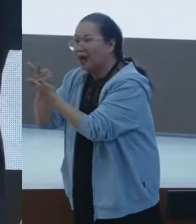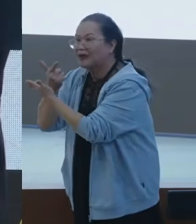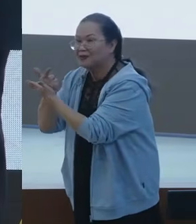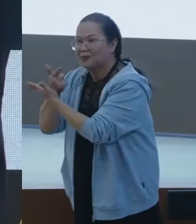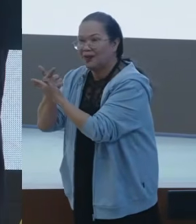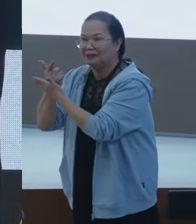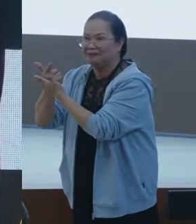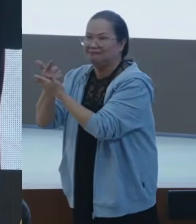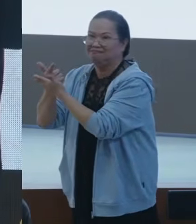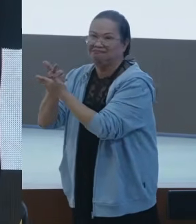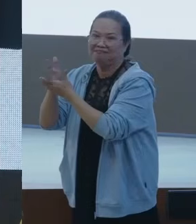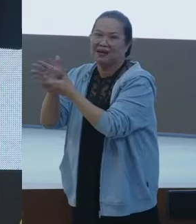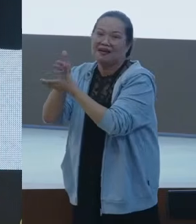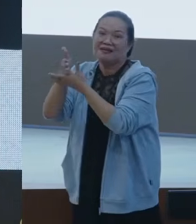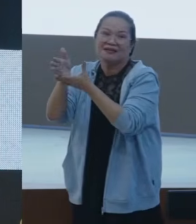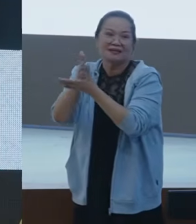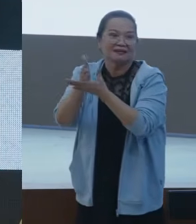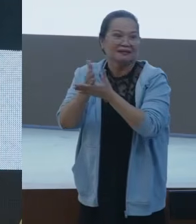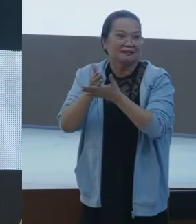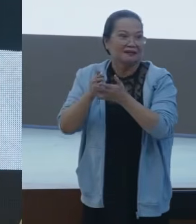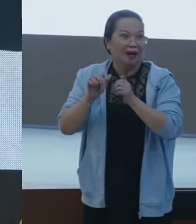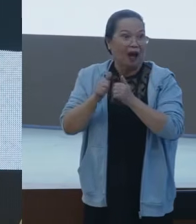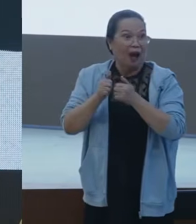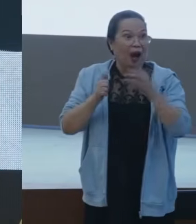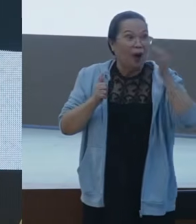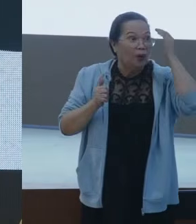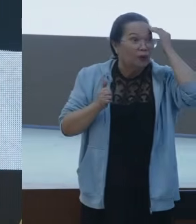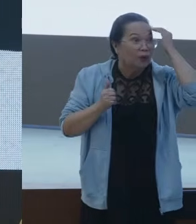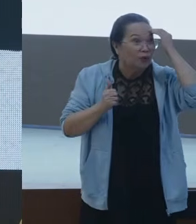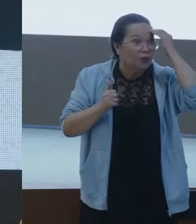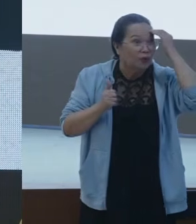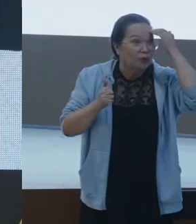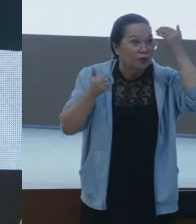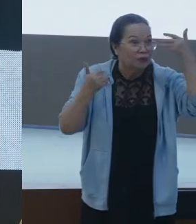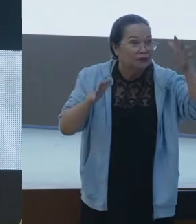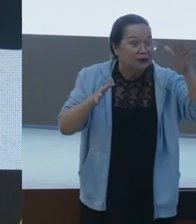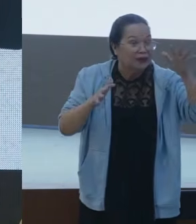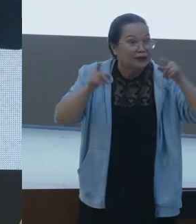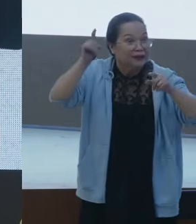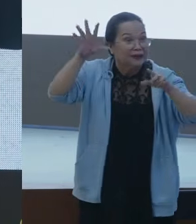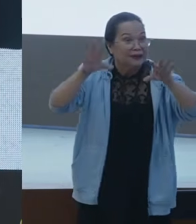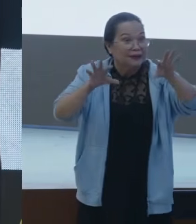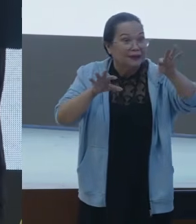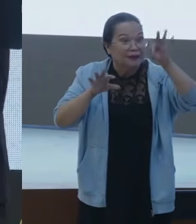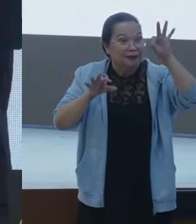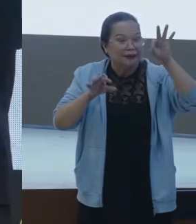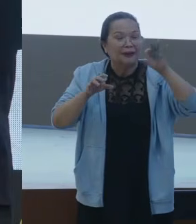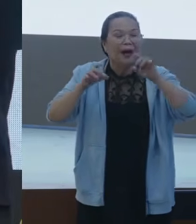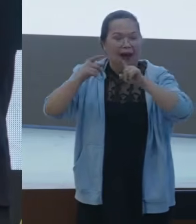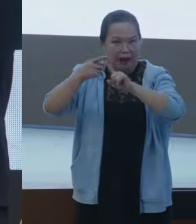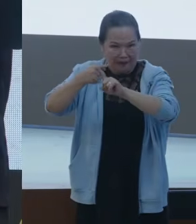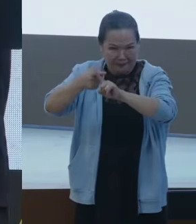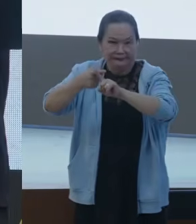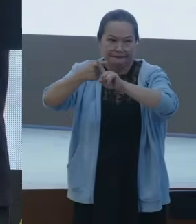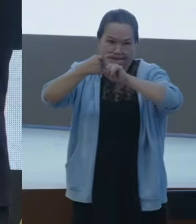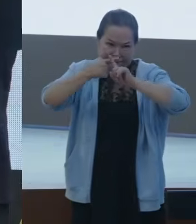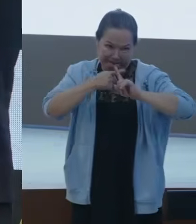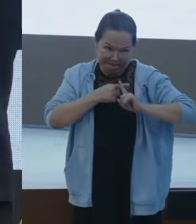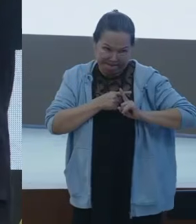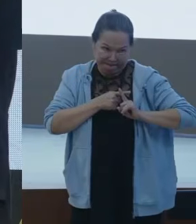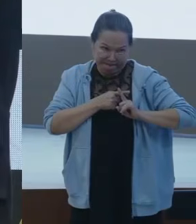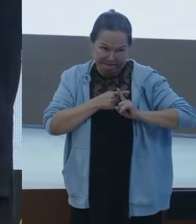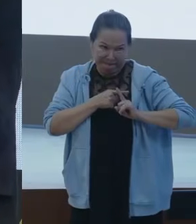gospel. Paano natin malalaman na sila ay elect? Sila ay lalapit, sila